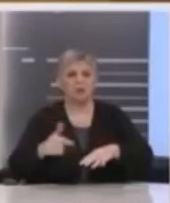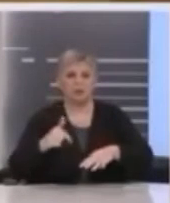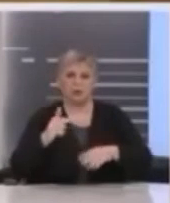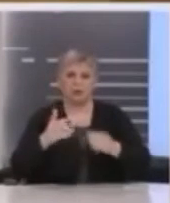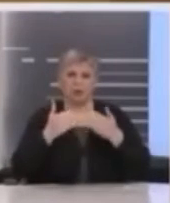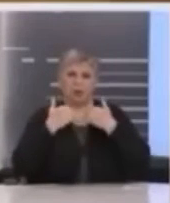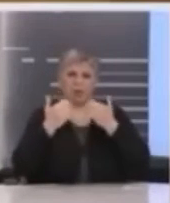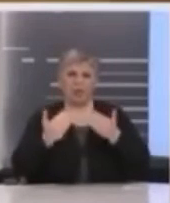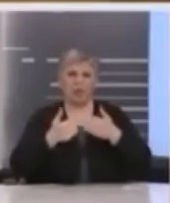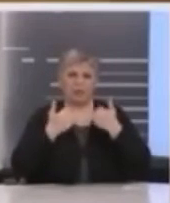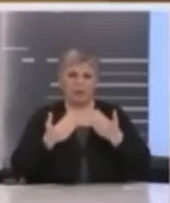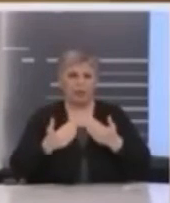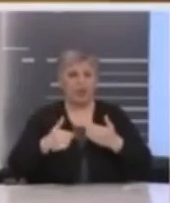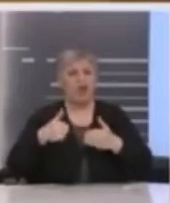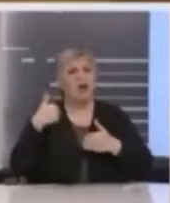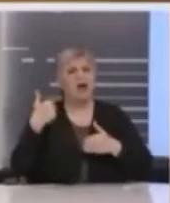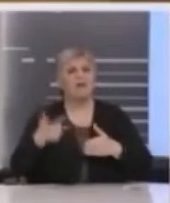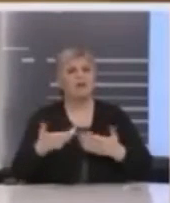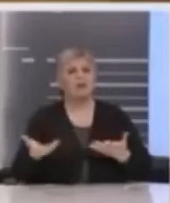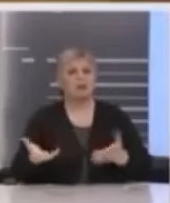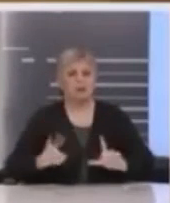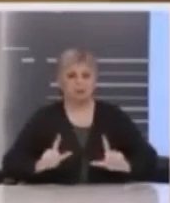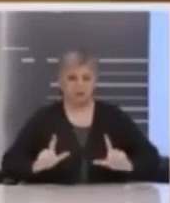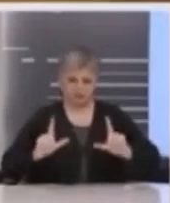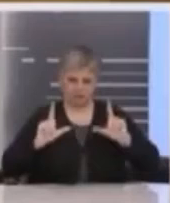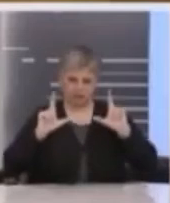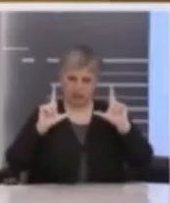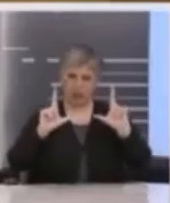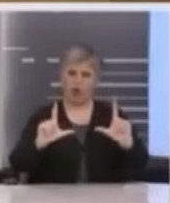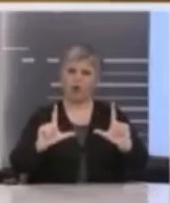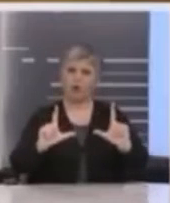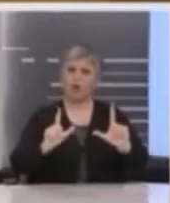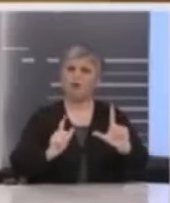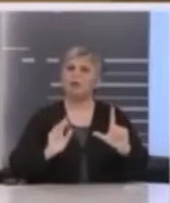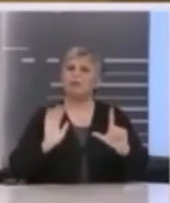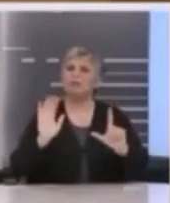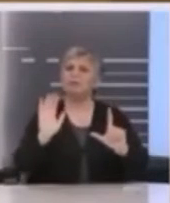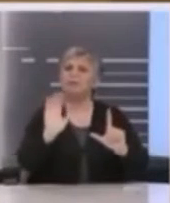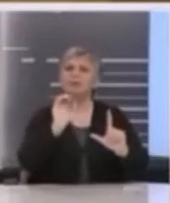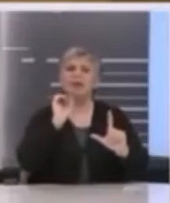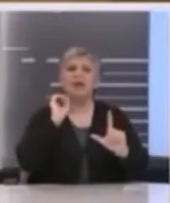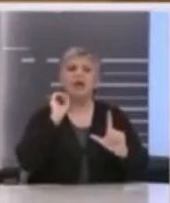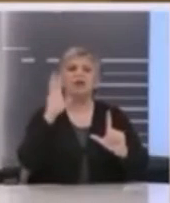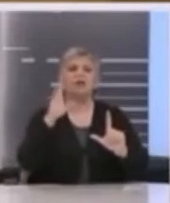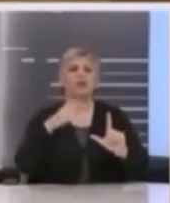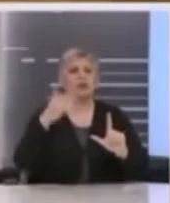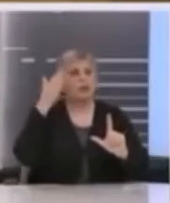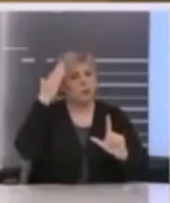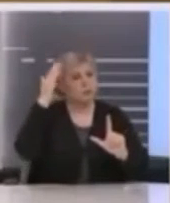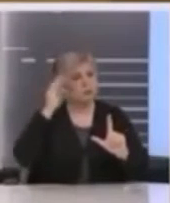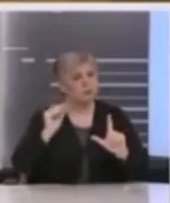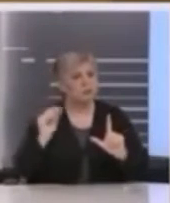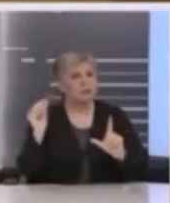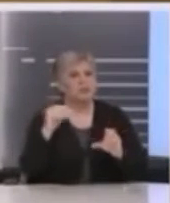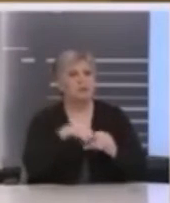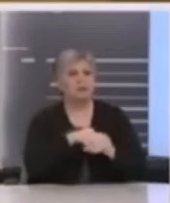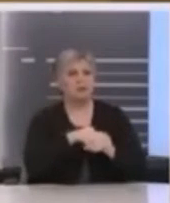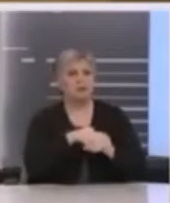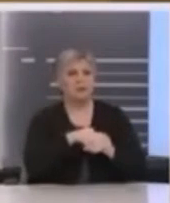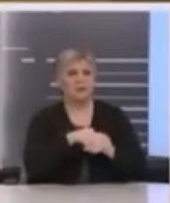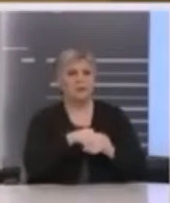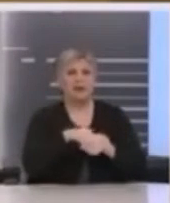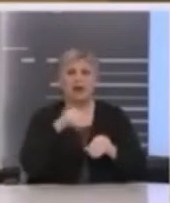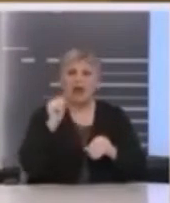της διεθνούς εικόνας της χώρας, προσελκύεις κάποιες άμεσες ξένες επενδύσεις ή τις διώχνεις, αλλά αν δεν